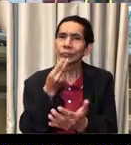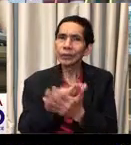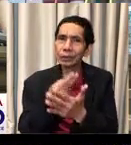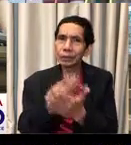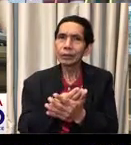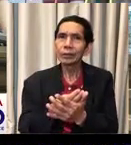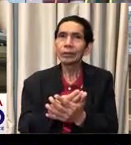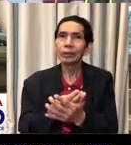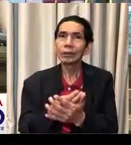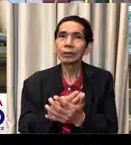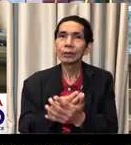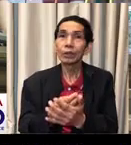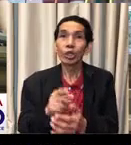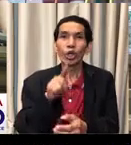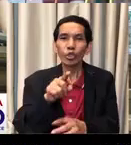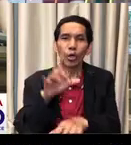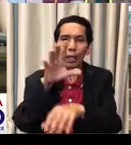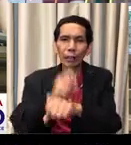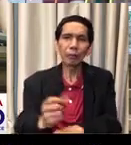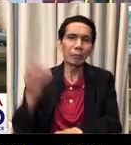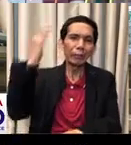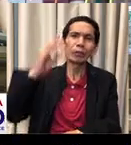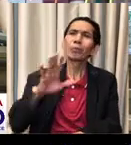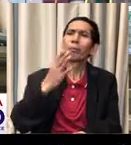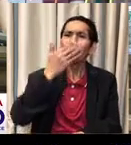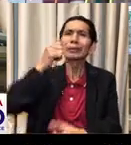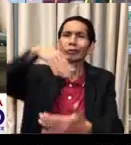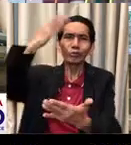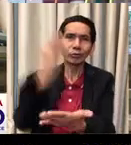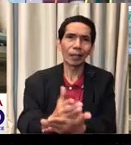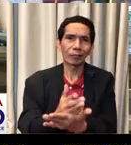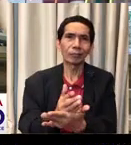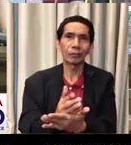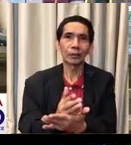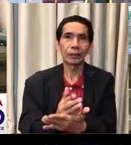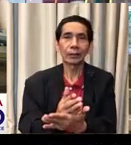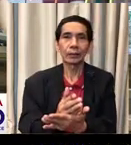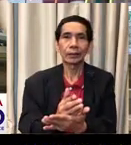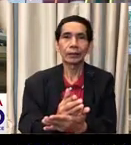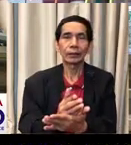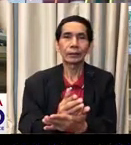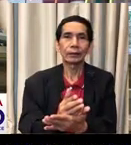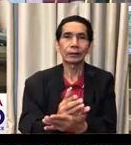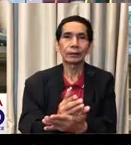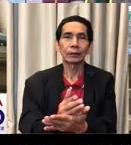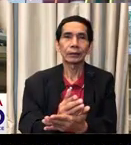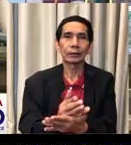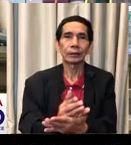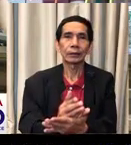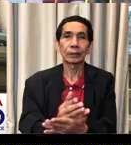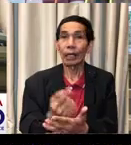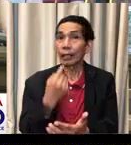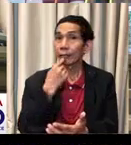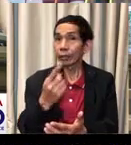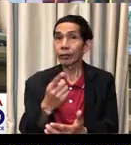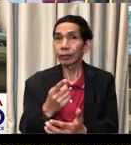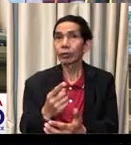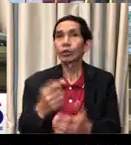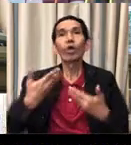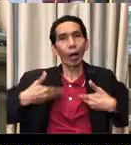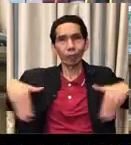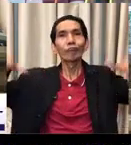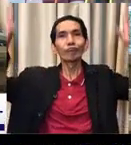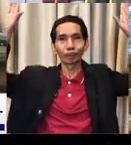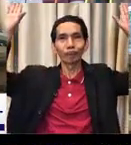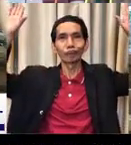Yung mga nakasanayan ninyo, hindi nyo pa rin tinigil. Ito po, mga sabi ko sa inyo, sumuko na lang